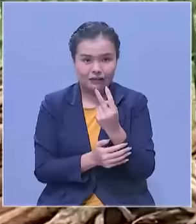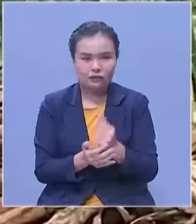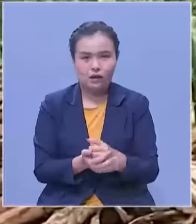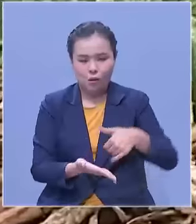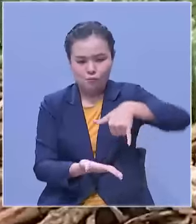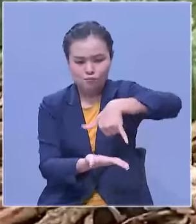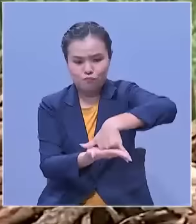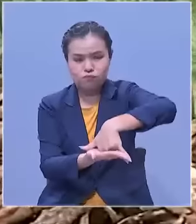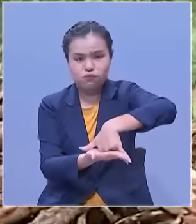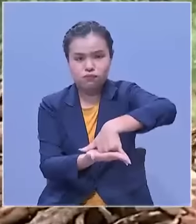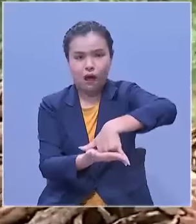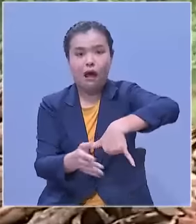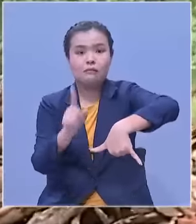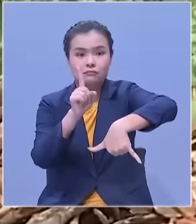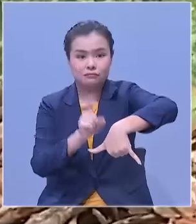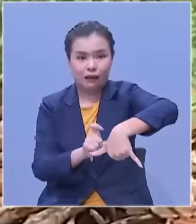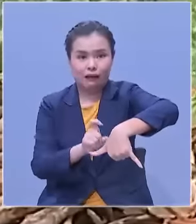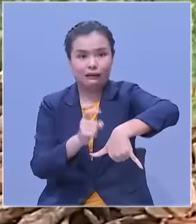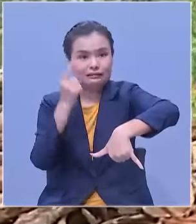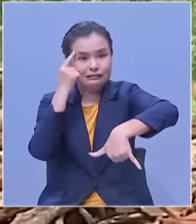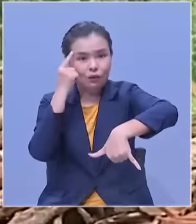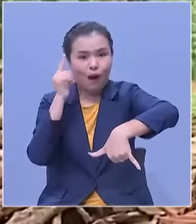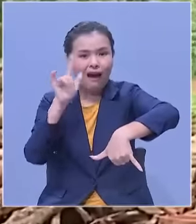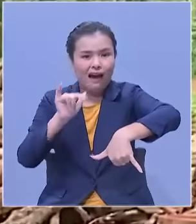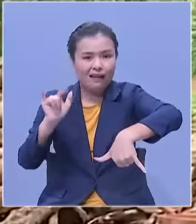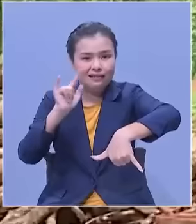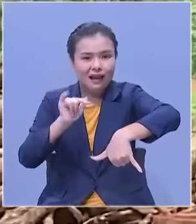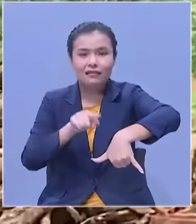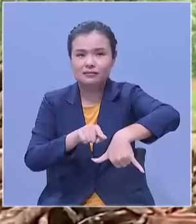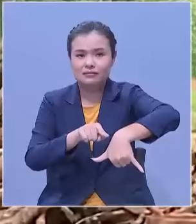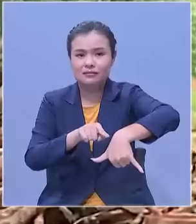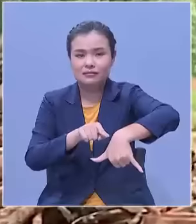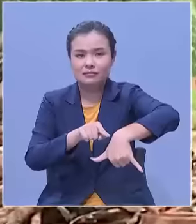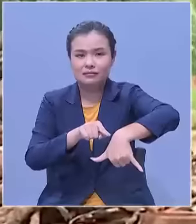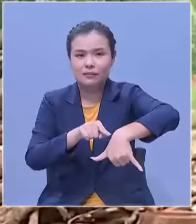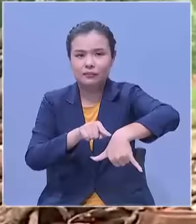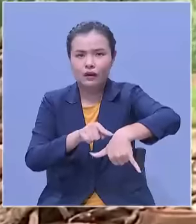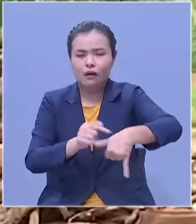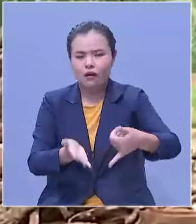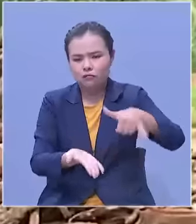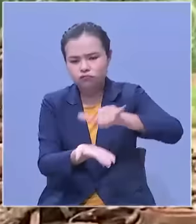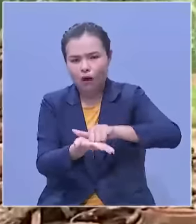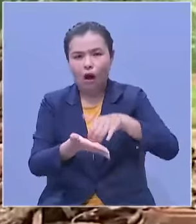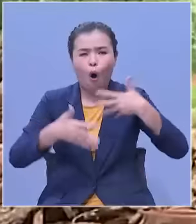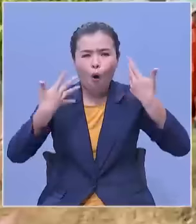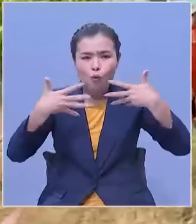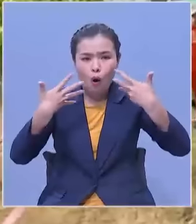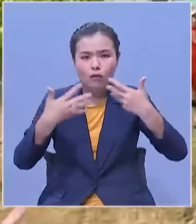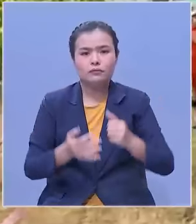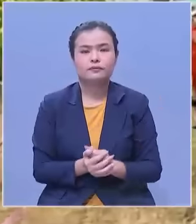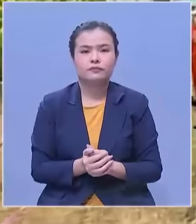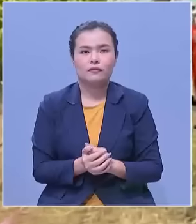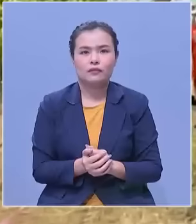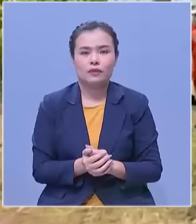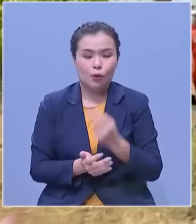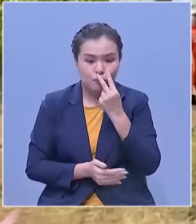คว่ำหน้าอยู่กลางทุ่งนาซึ่งตอนแรกเนี่ยทางญาติบอกว่าคิดว่าคุณอดุลเนี่ยน่าจะเป็นลมเนื่องจากอากาศร้อนจัดนะครับแต่